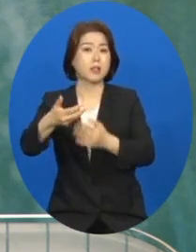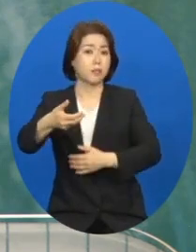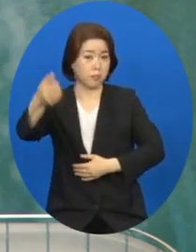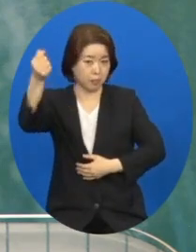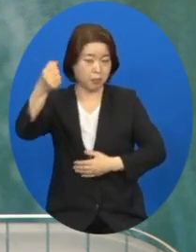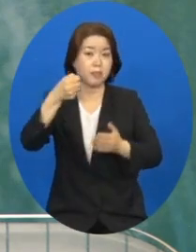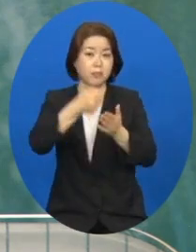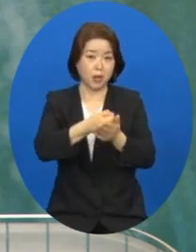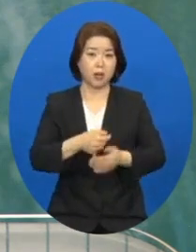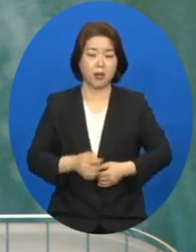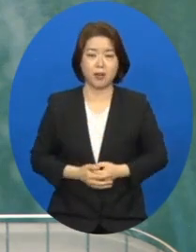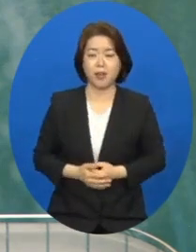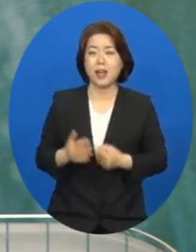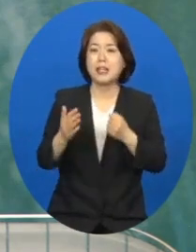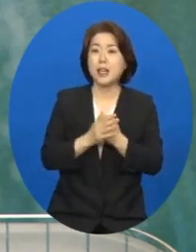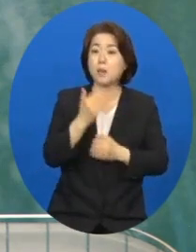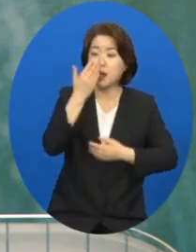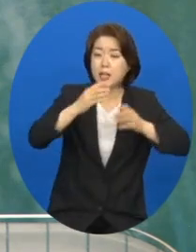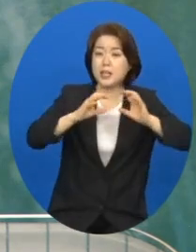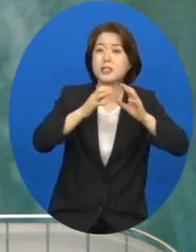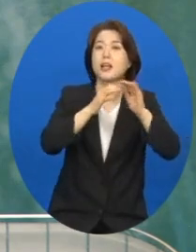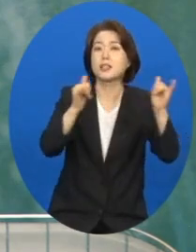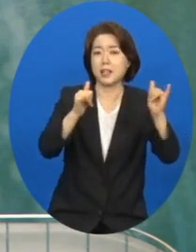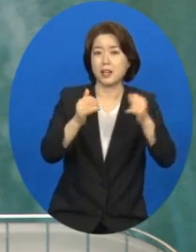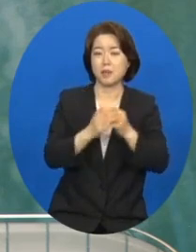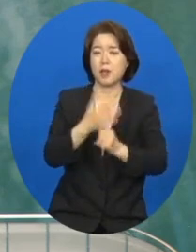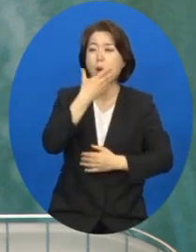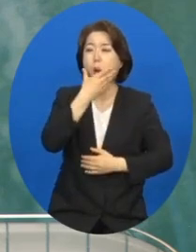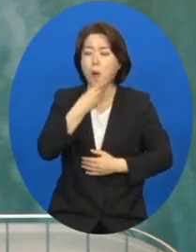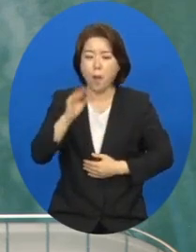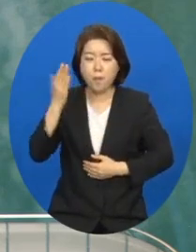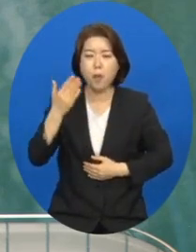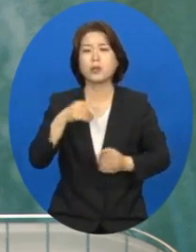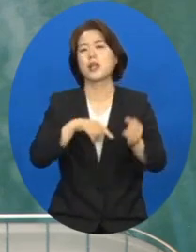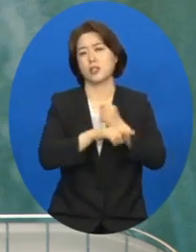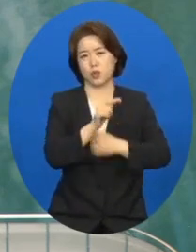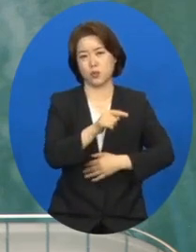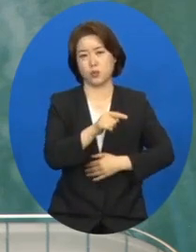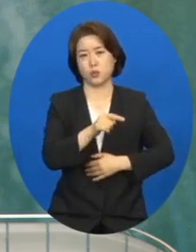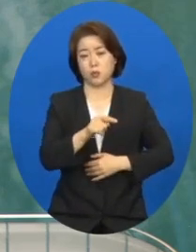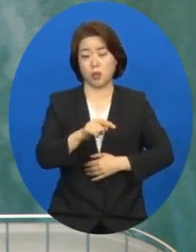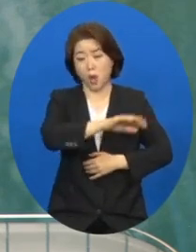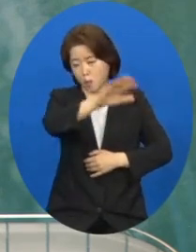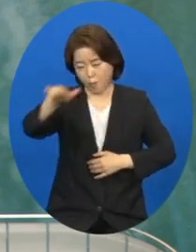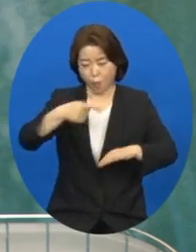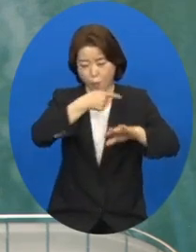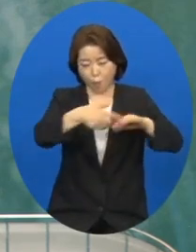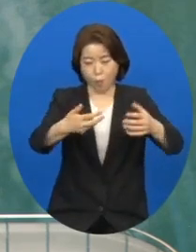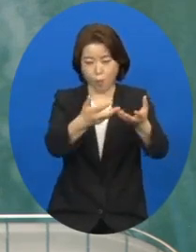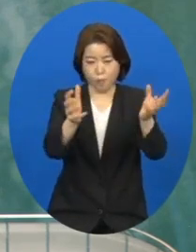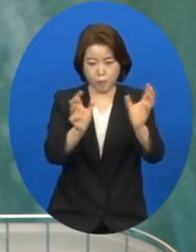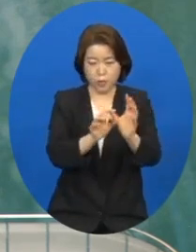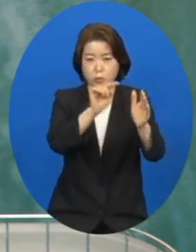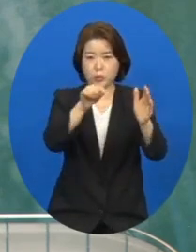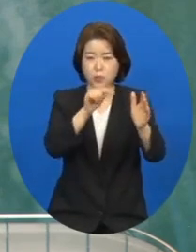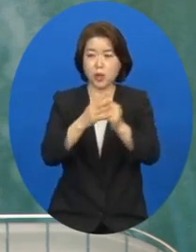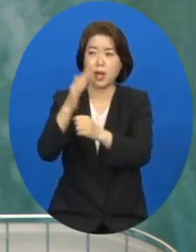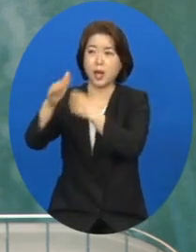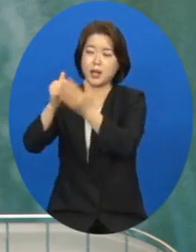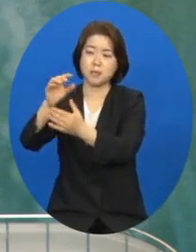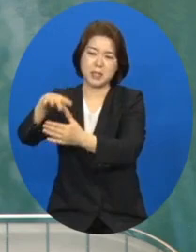소유하셨습니다. 그래서 이스라엘 백성이 복된 이유가 거기에 있는 거예요. 모든 민족 중에 하나님의 소유의 첫